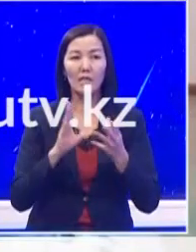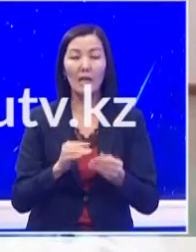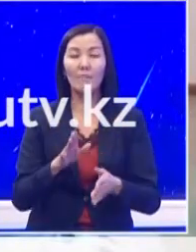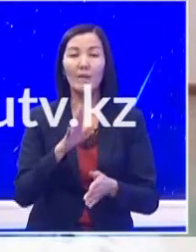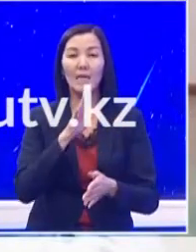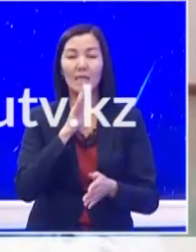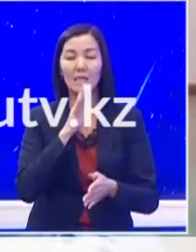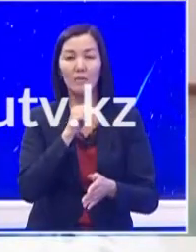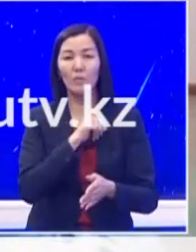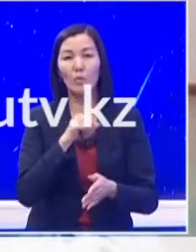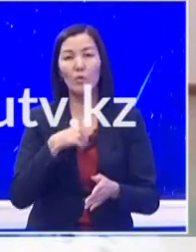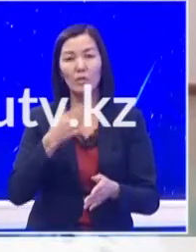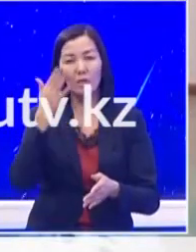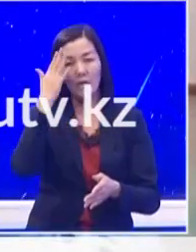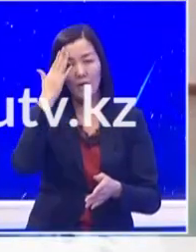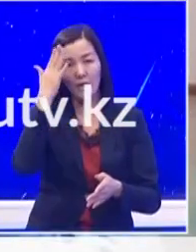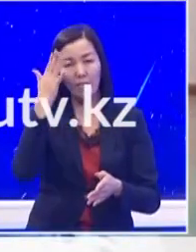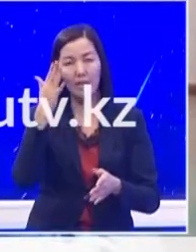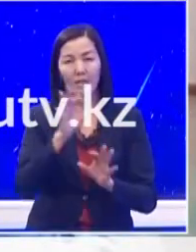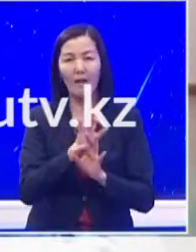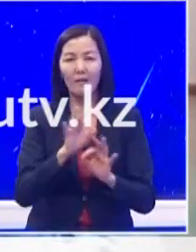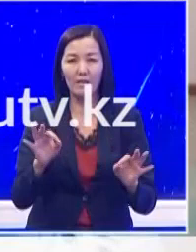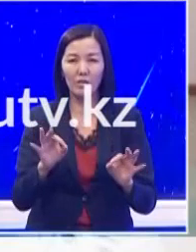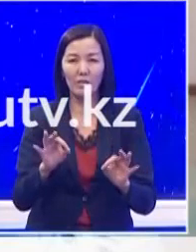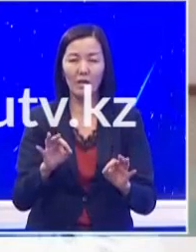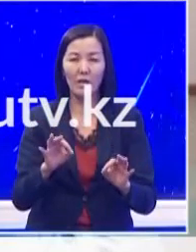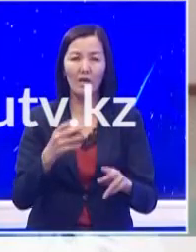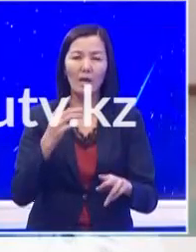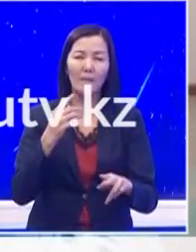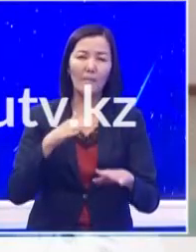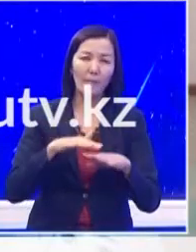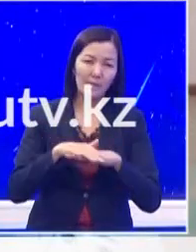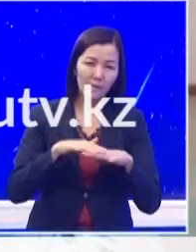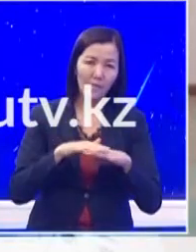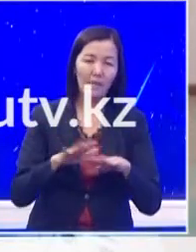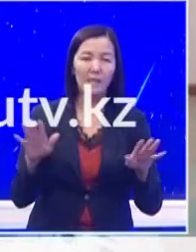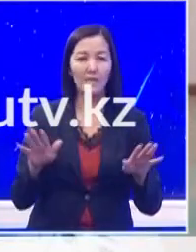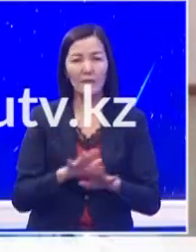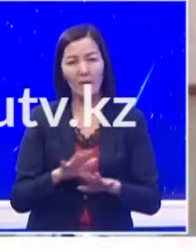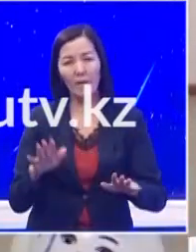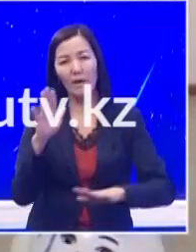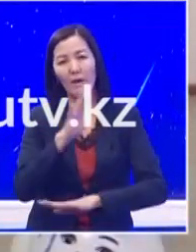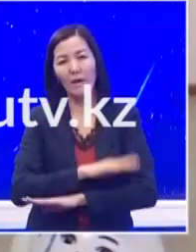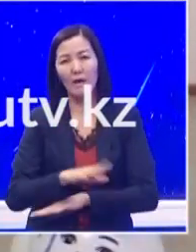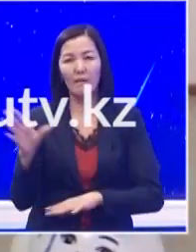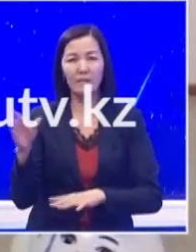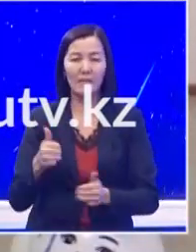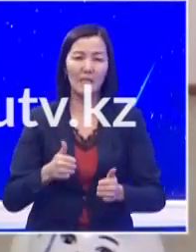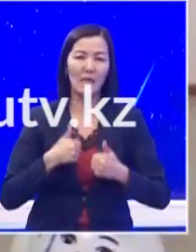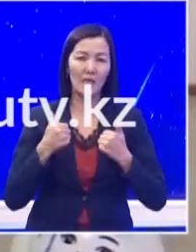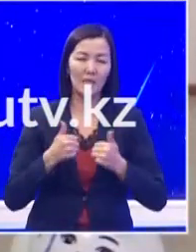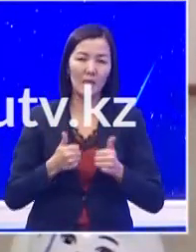өзі деген қабілет өте тамаша. Қай жағынан болса да математика болсын, жоқ пән сабақтары болсын. Өзі алдыға